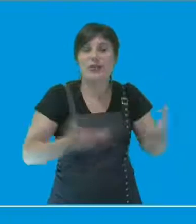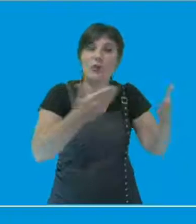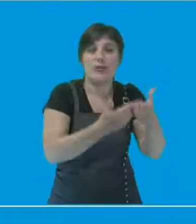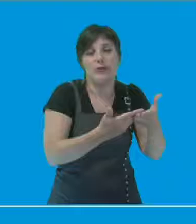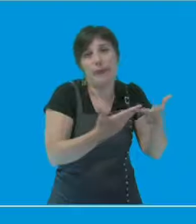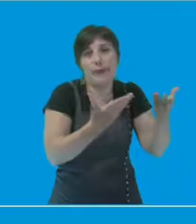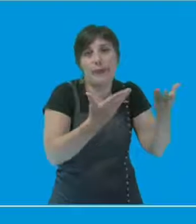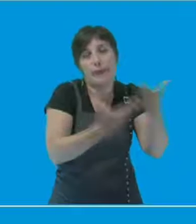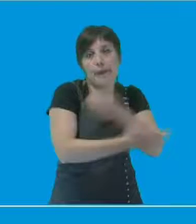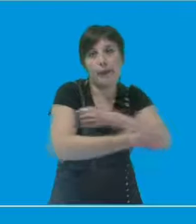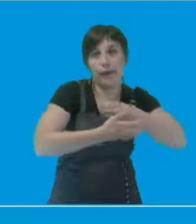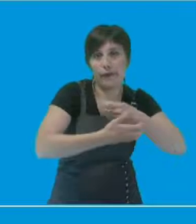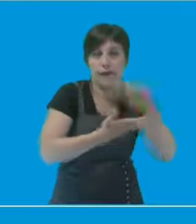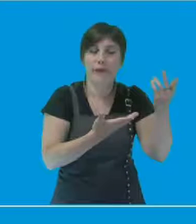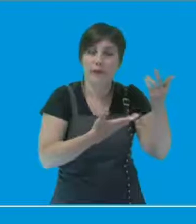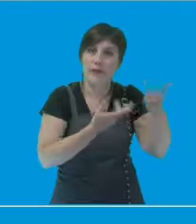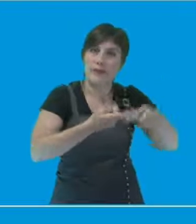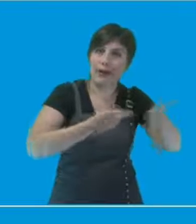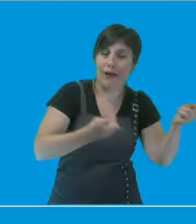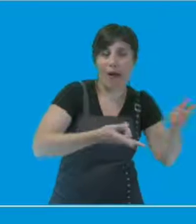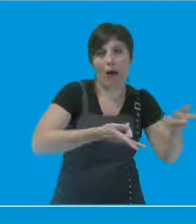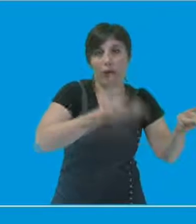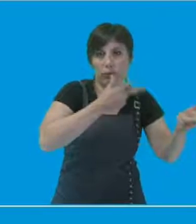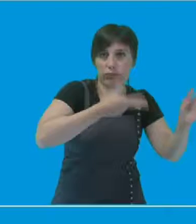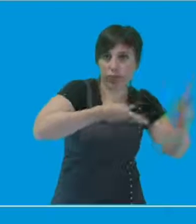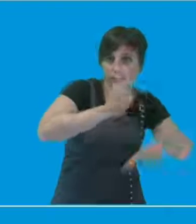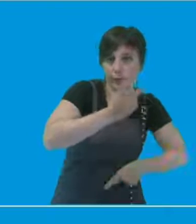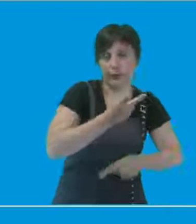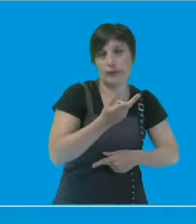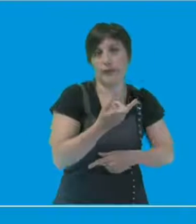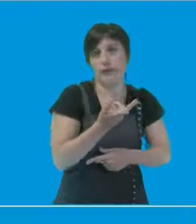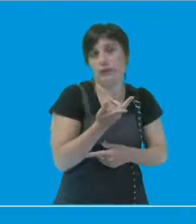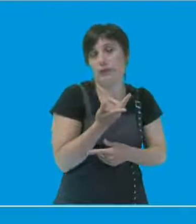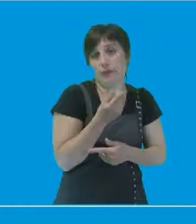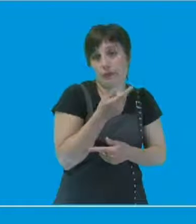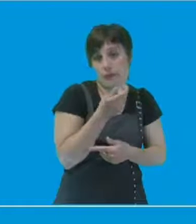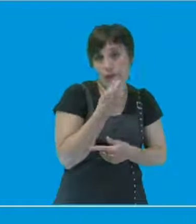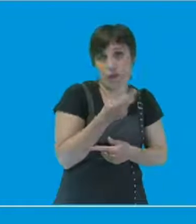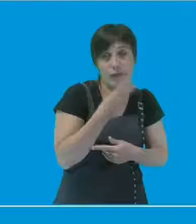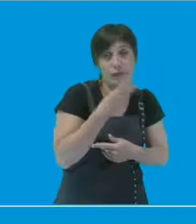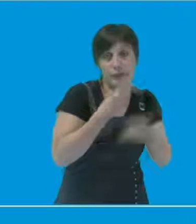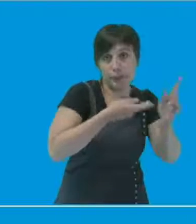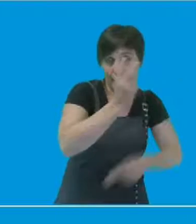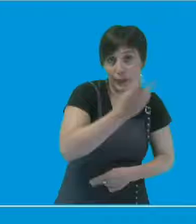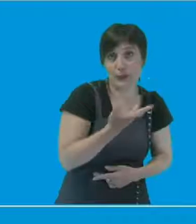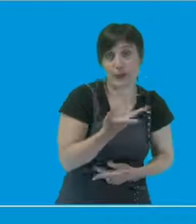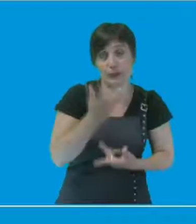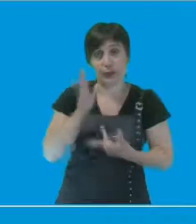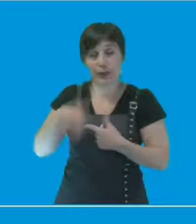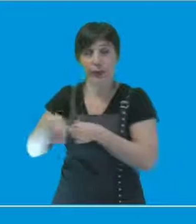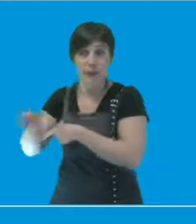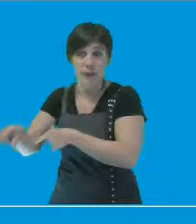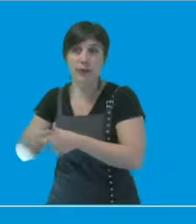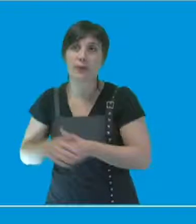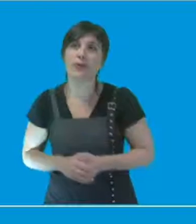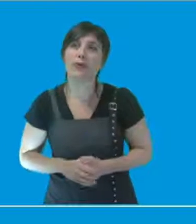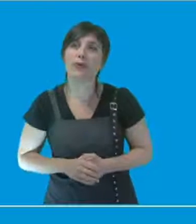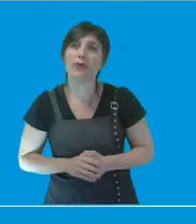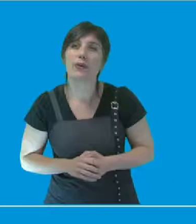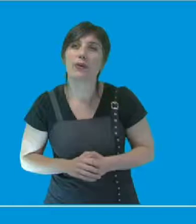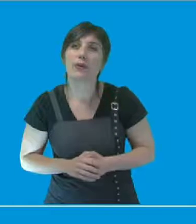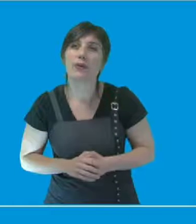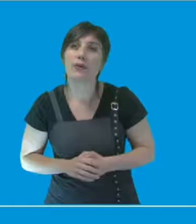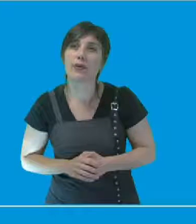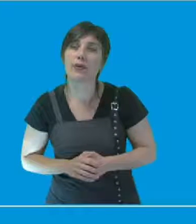tabac et d'alcool qu'en milieu urbain. La question des besoins en prévention des conduites addictives est notamment en milieu rural